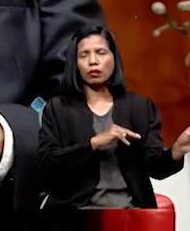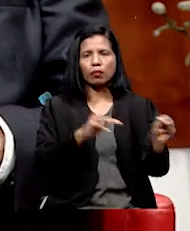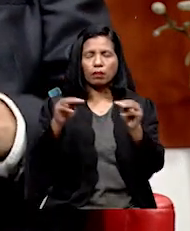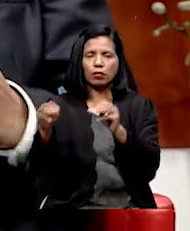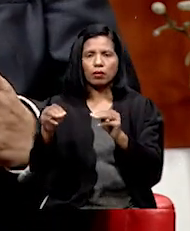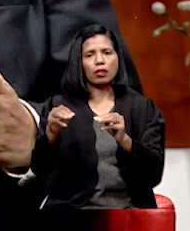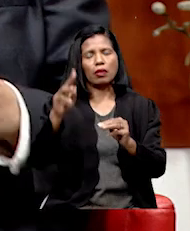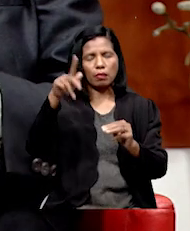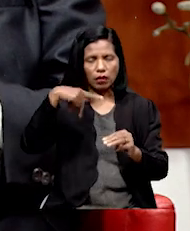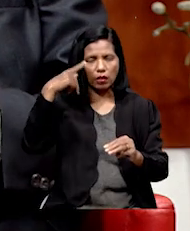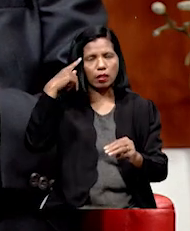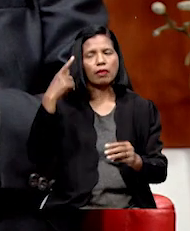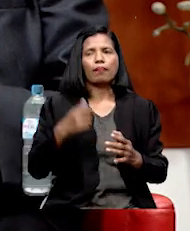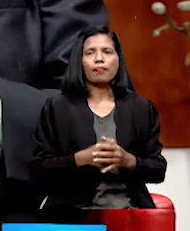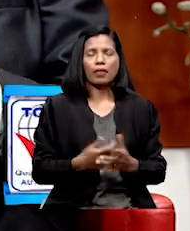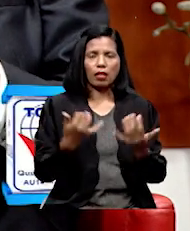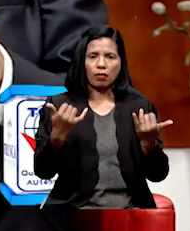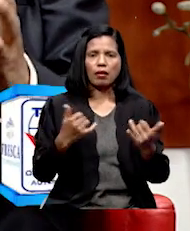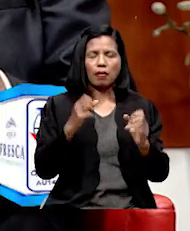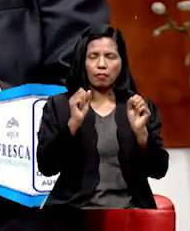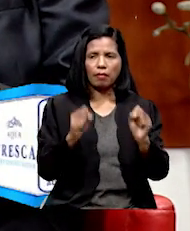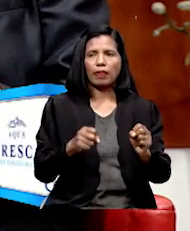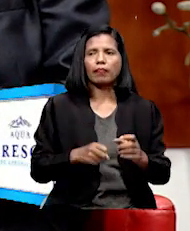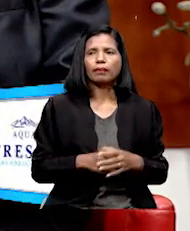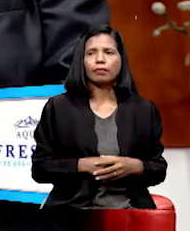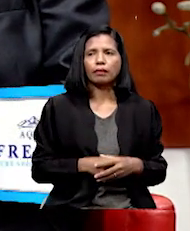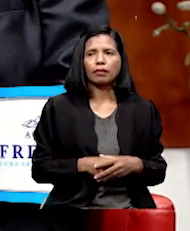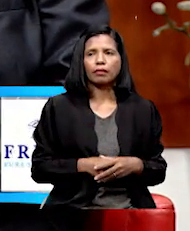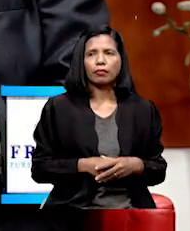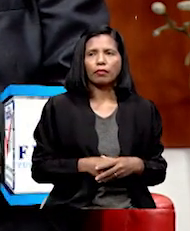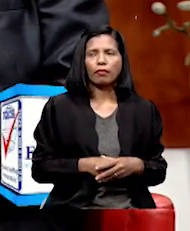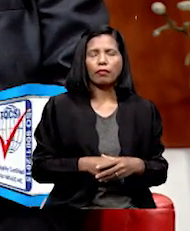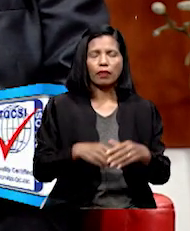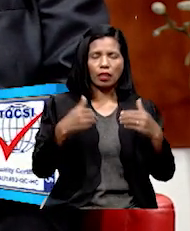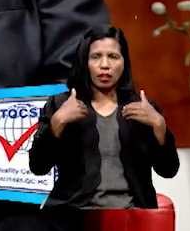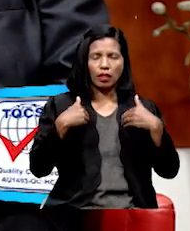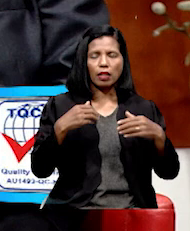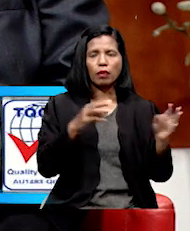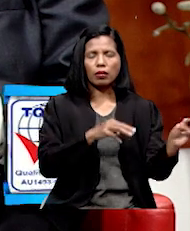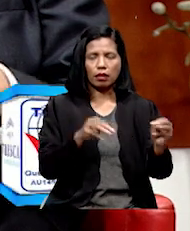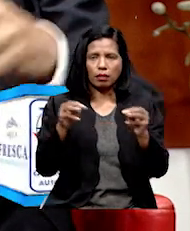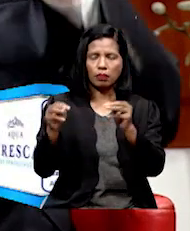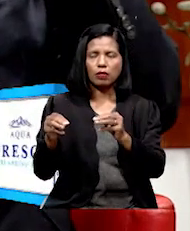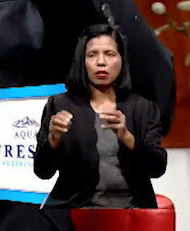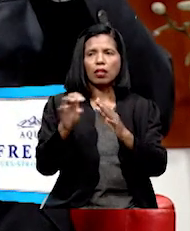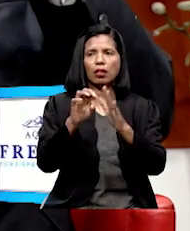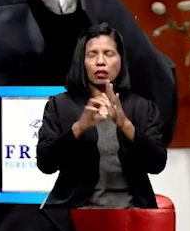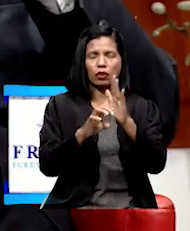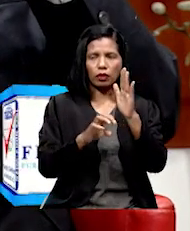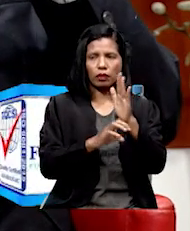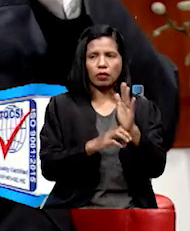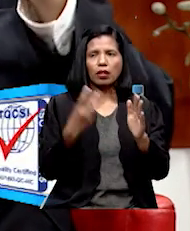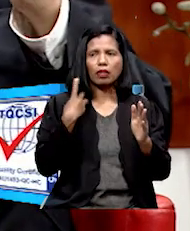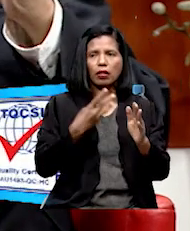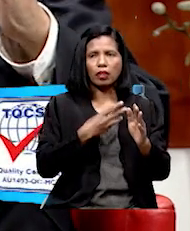geracional e até próprio bele de katak okay. Insiste transformação estrutural. Significa